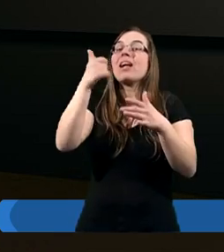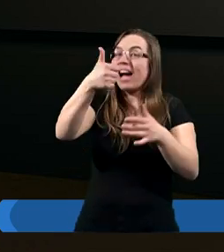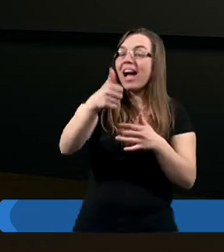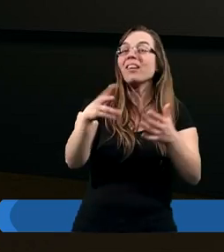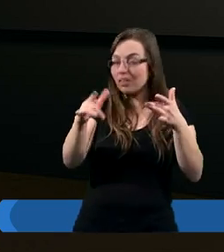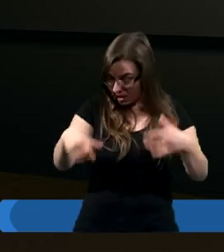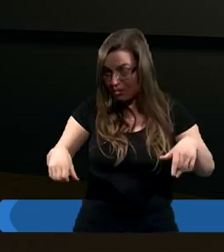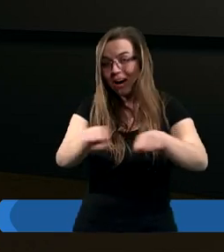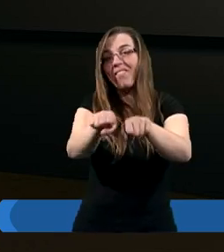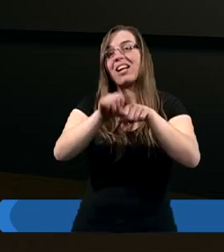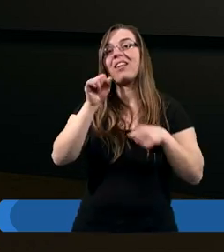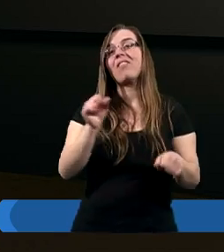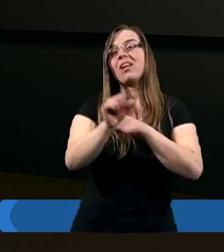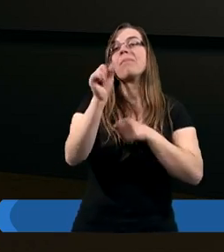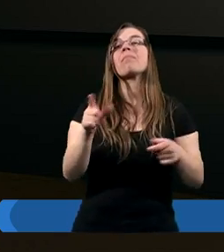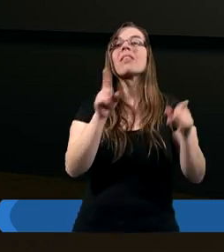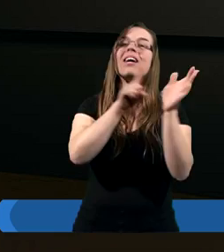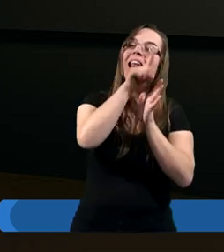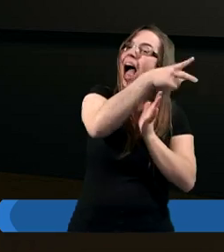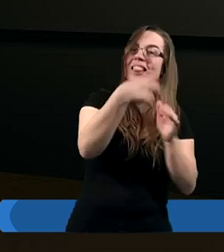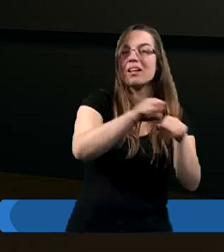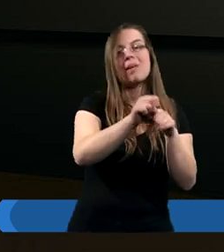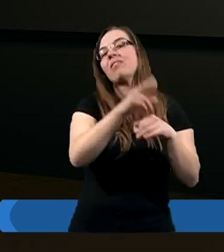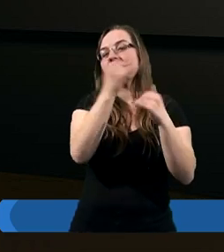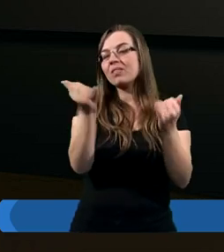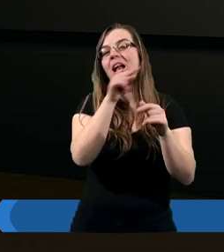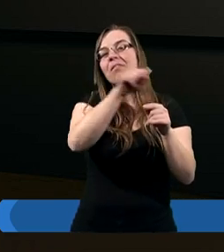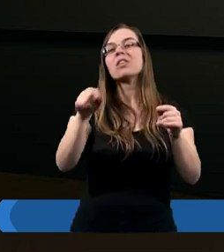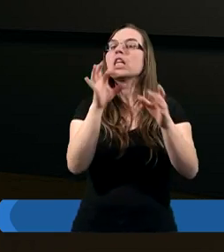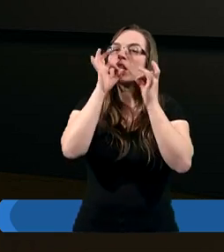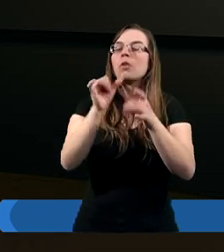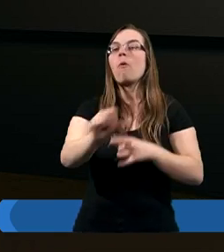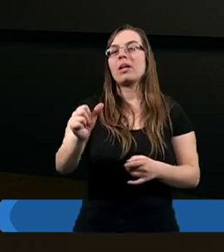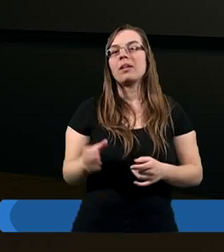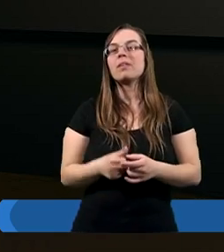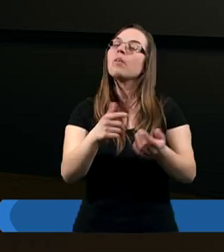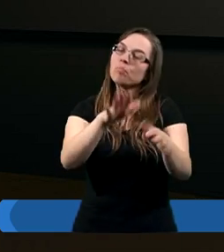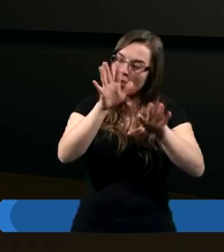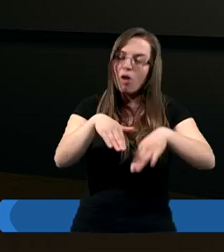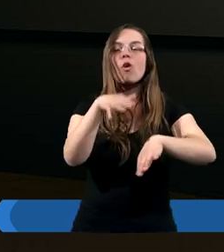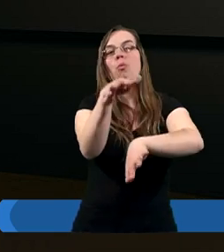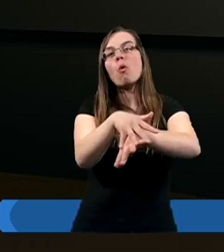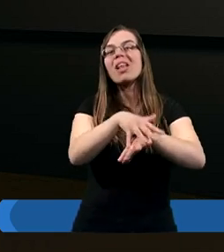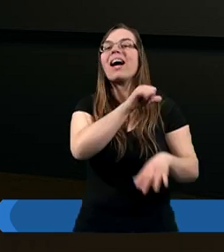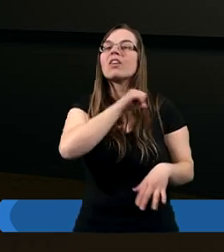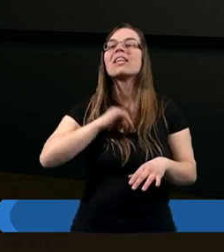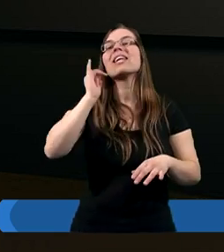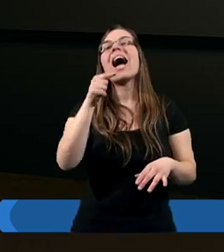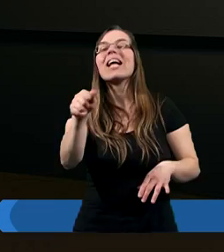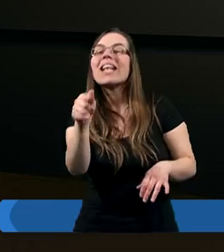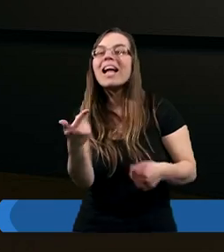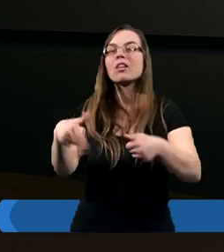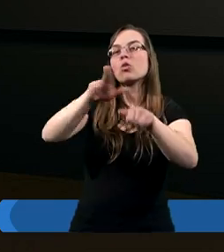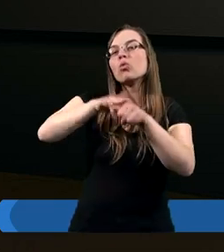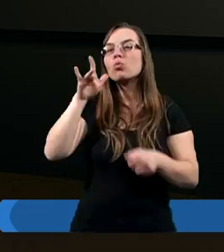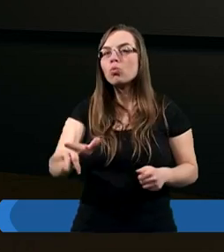Sprawiedliwy za niesprawiedliwych. Pozwolił się potraktować jak ten,